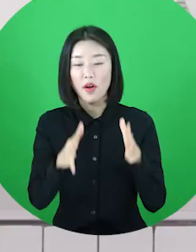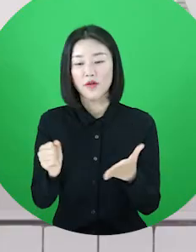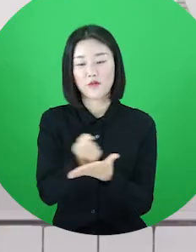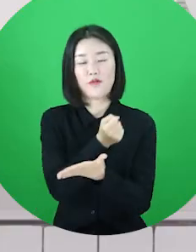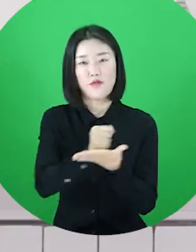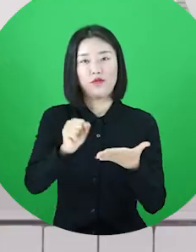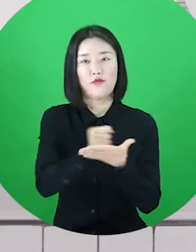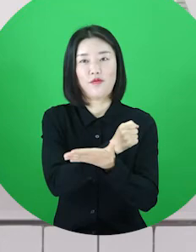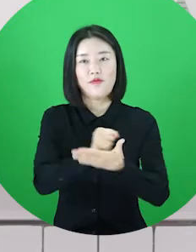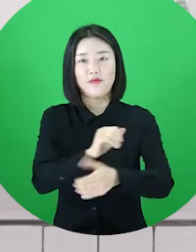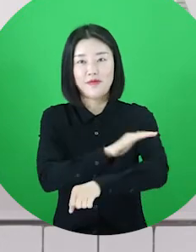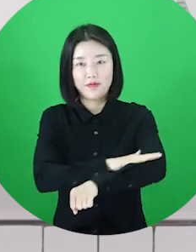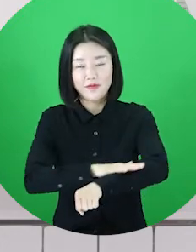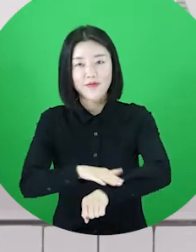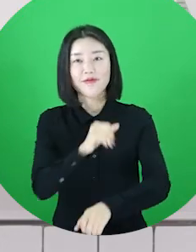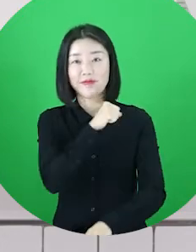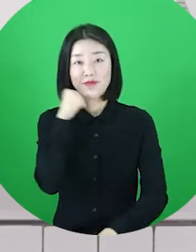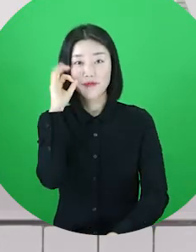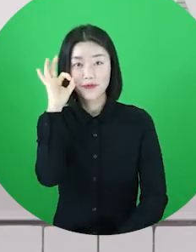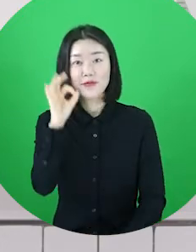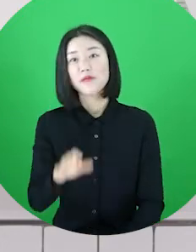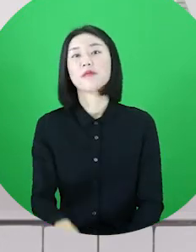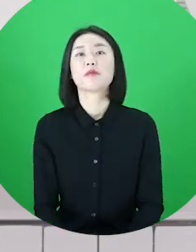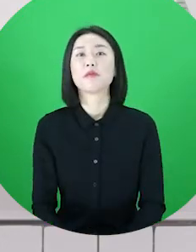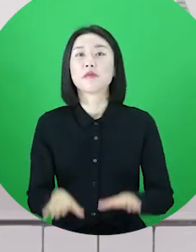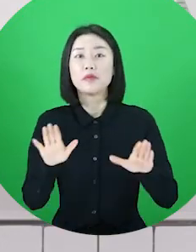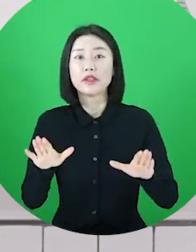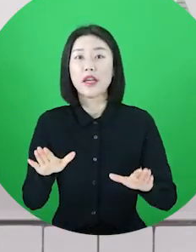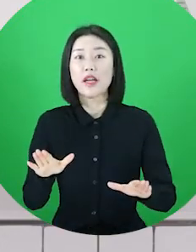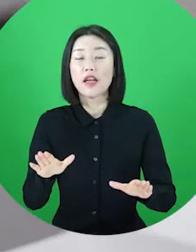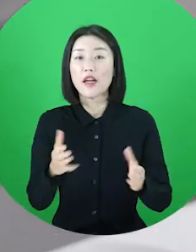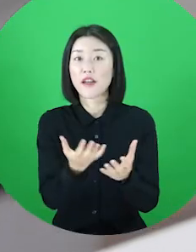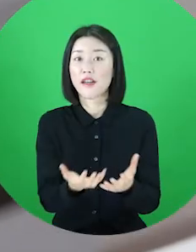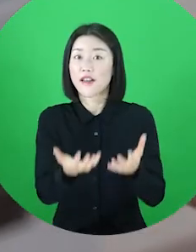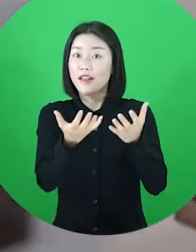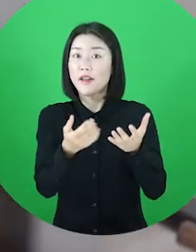같아요. 잘 비빈 간장 계란밥을 한번 들어볼까요?